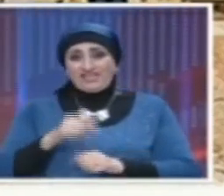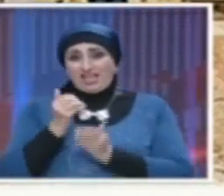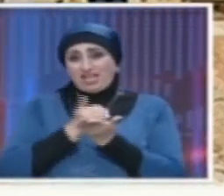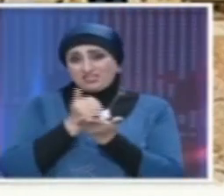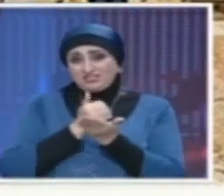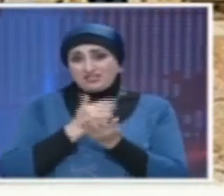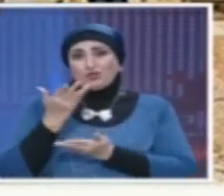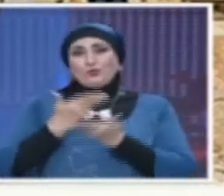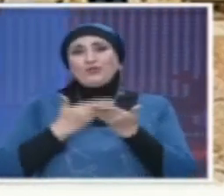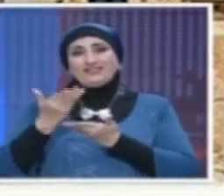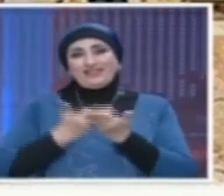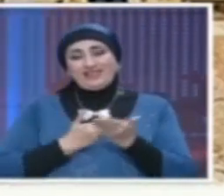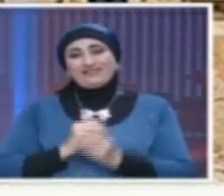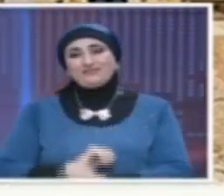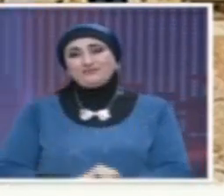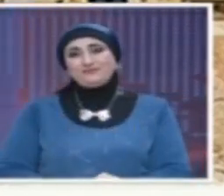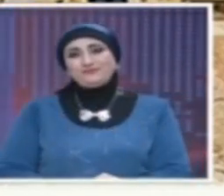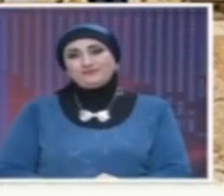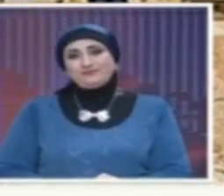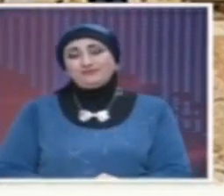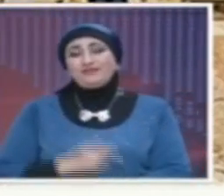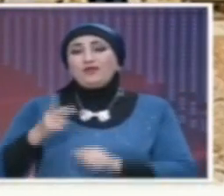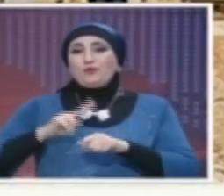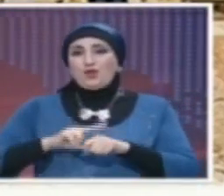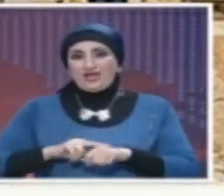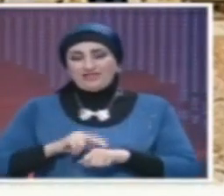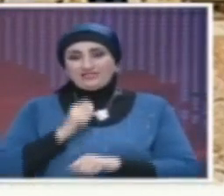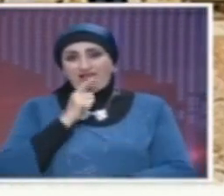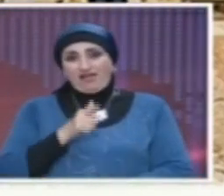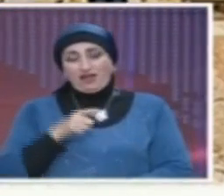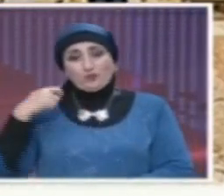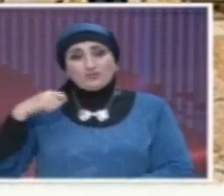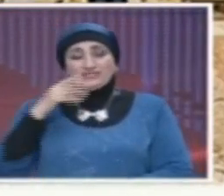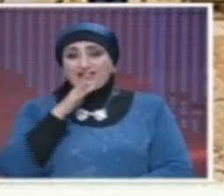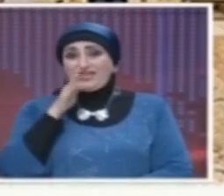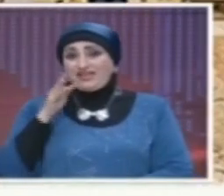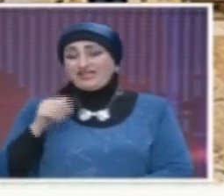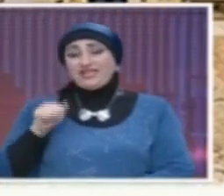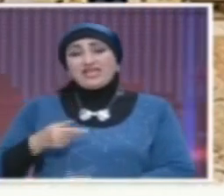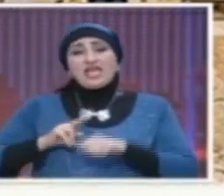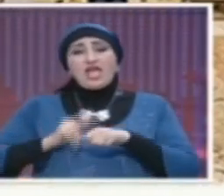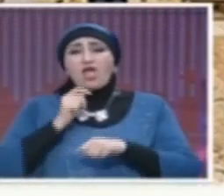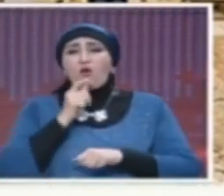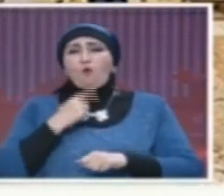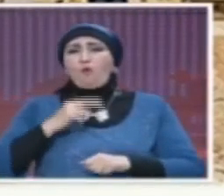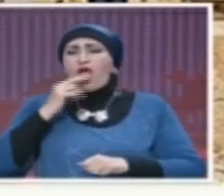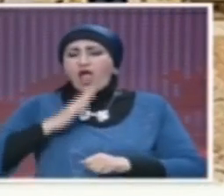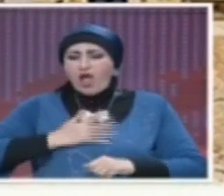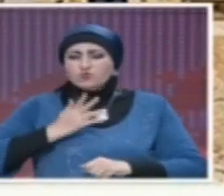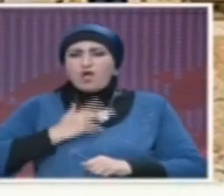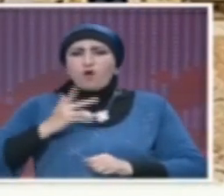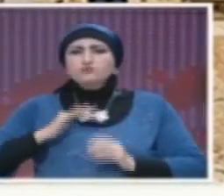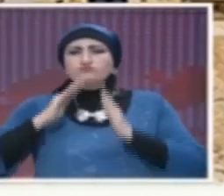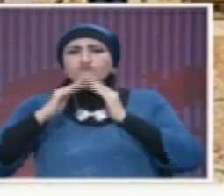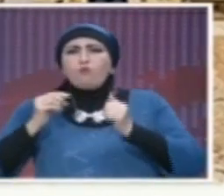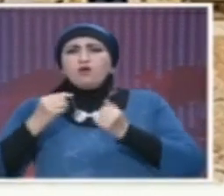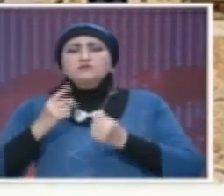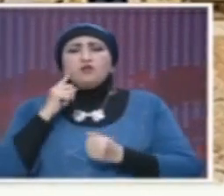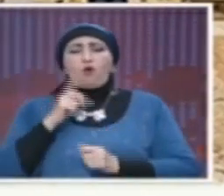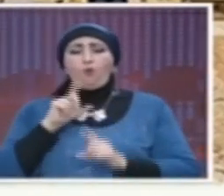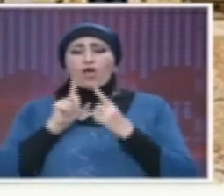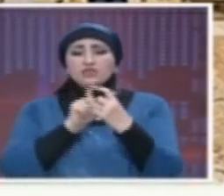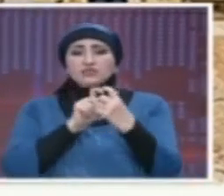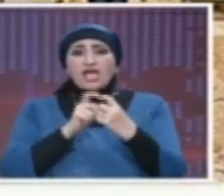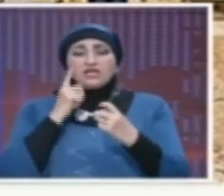الاقتصادي والتجاري. كما أعرب وزير خارجية زامبيا عن تطلع بلاده للعمل مع مصر لمواجهة